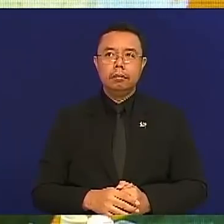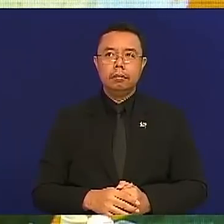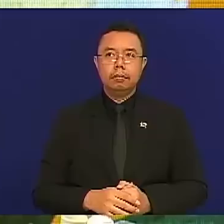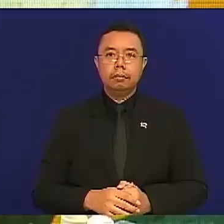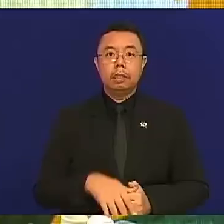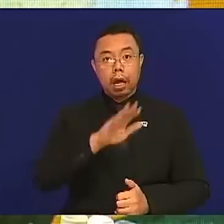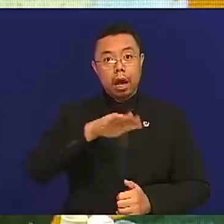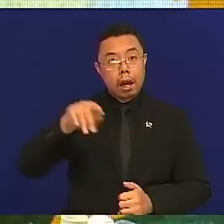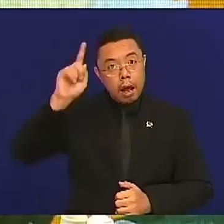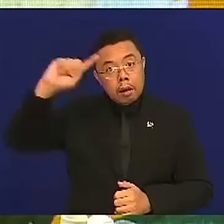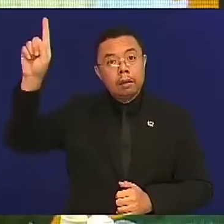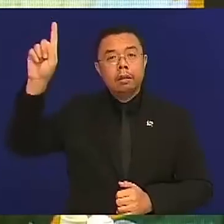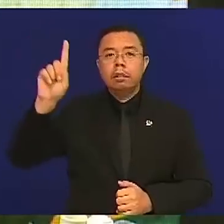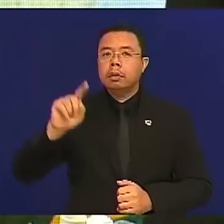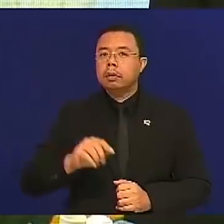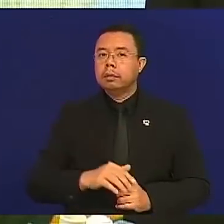Anak Allah.